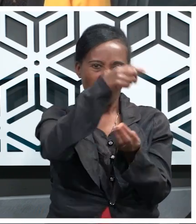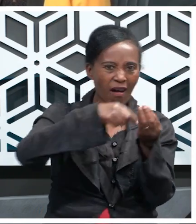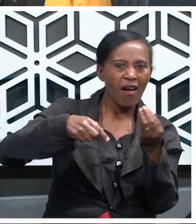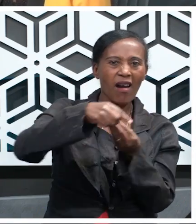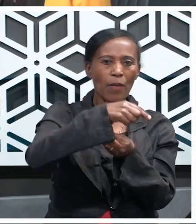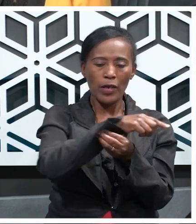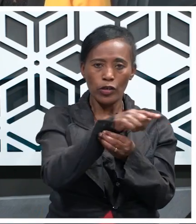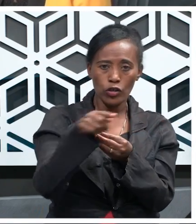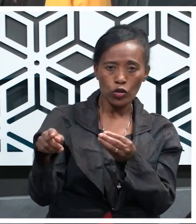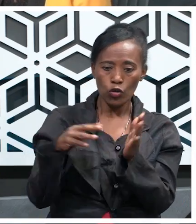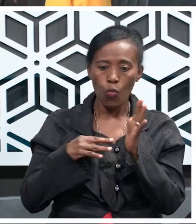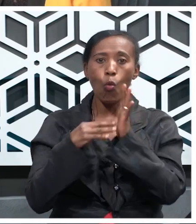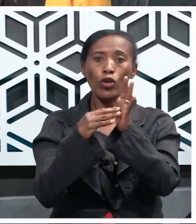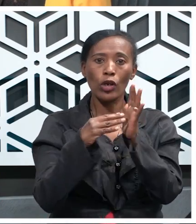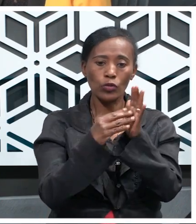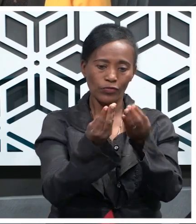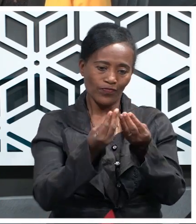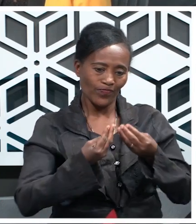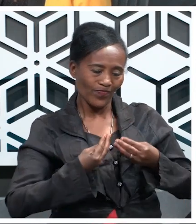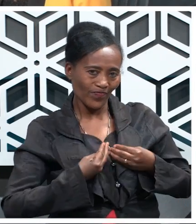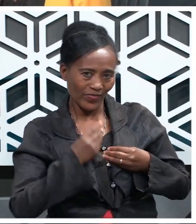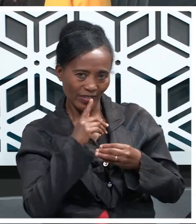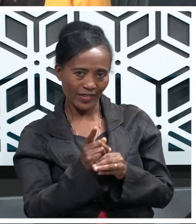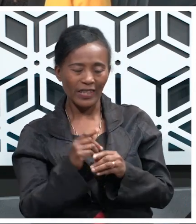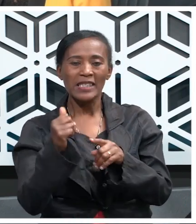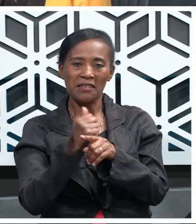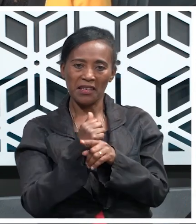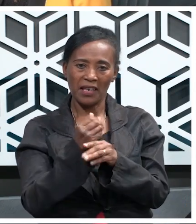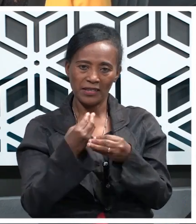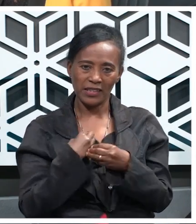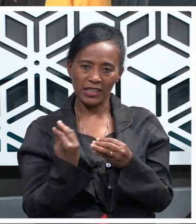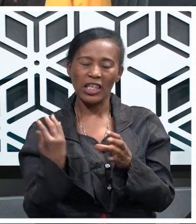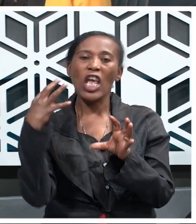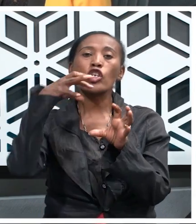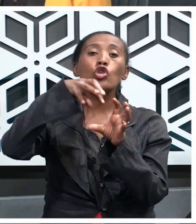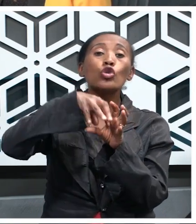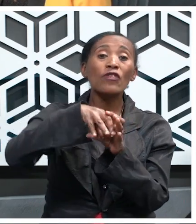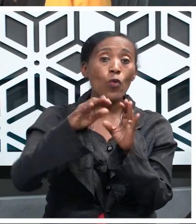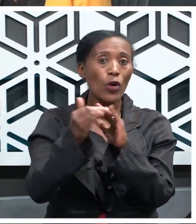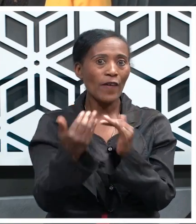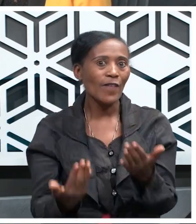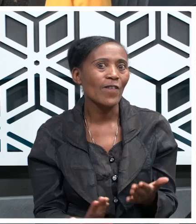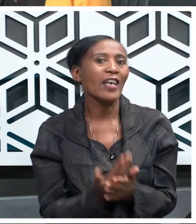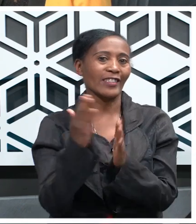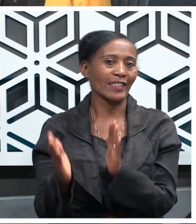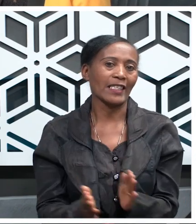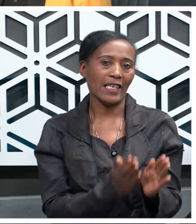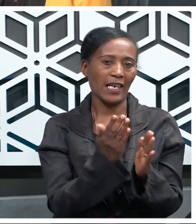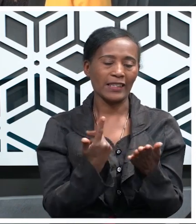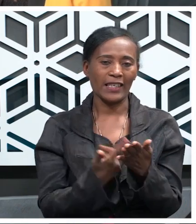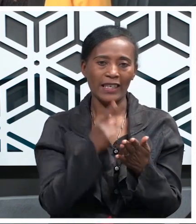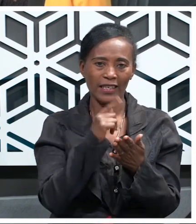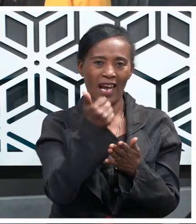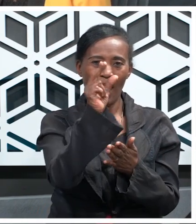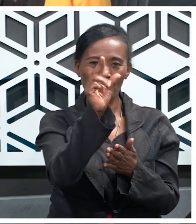ወደ ፒያሳ አካባቢ ማለት ነው። እነሱም ሞዴሎቻቸውን በመስጠት ስልጠና በመስጠት ምናምን ነገር ኢንክሉሲቭ የሆነ ፋሽን ተዘጋጀ ማለት ነው።